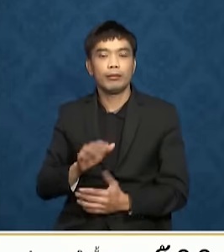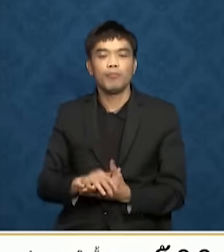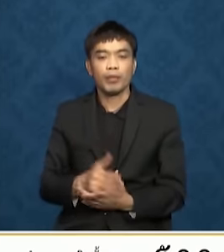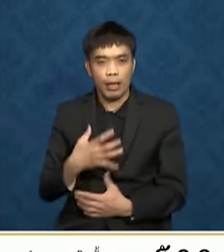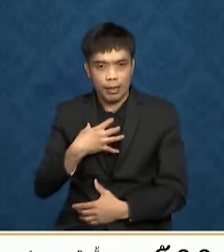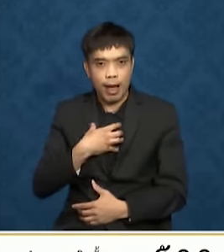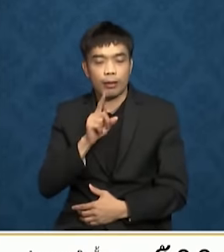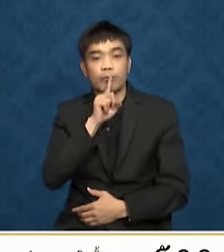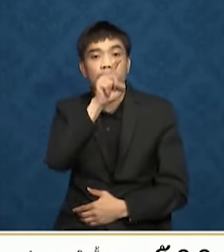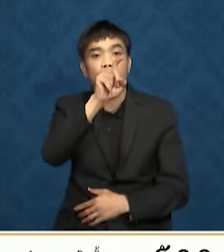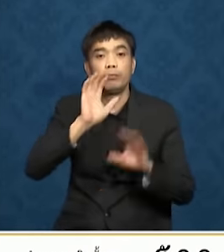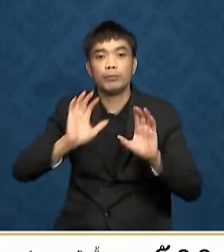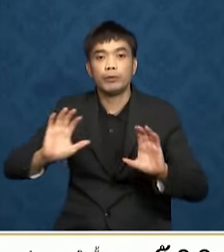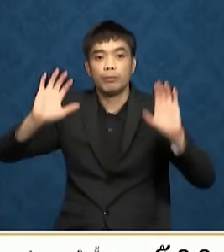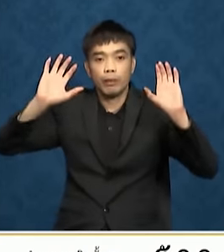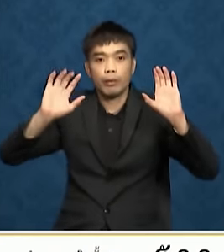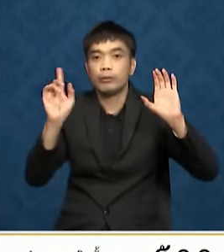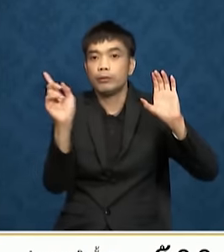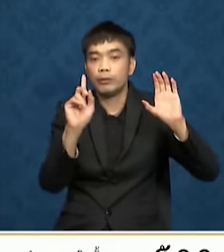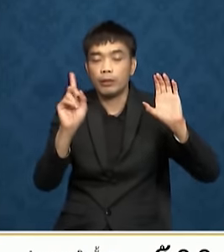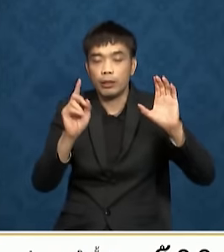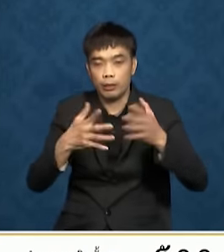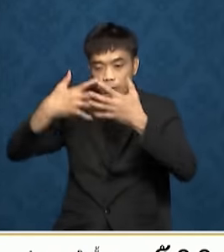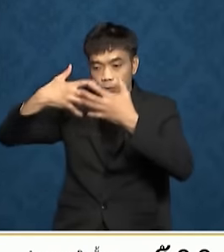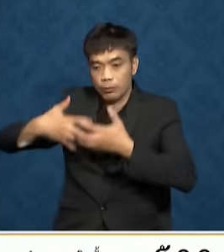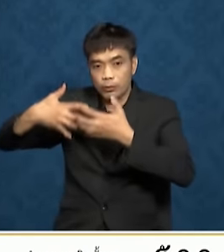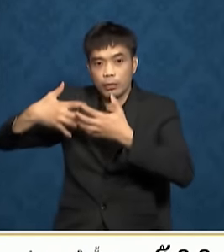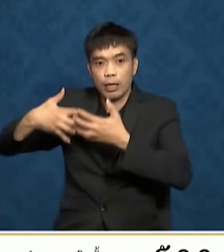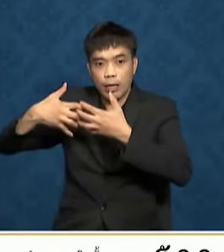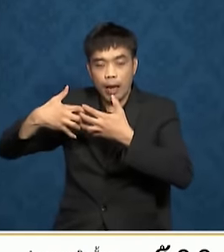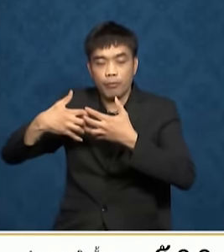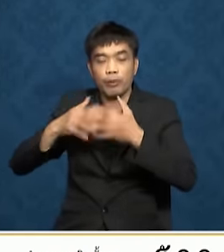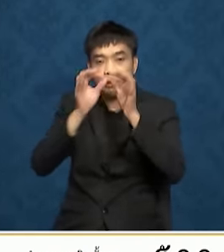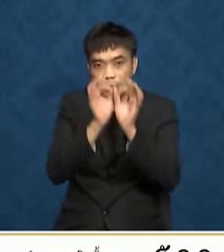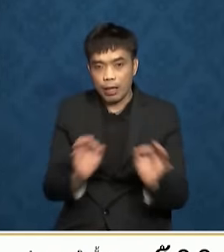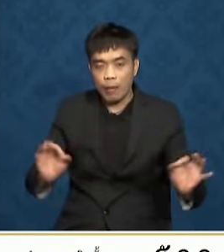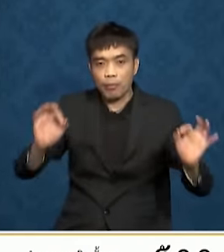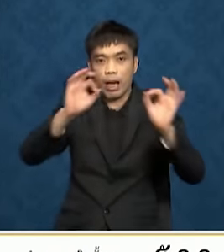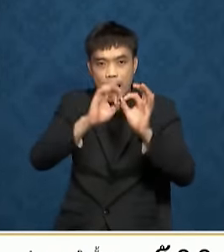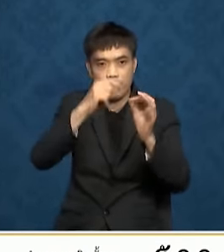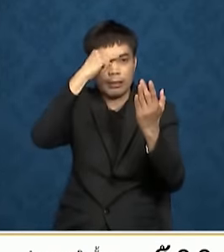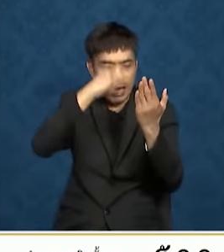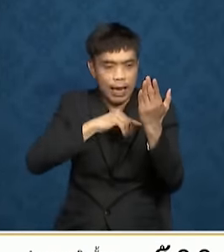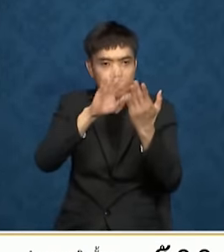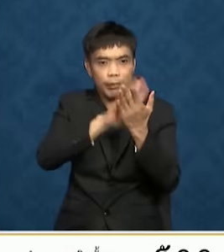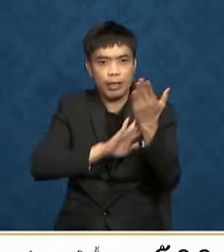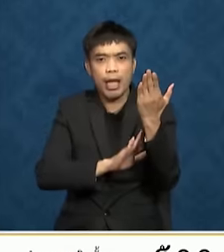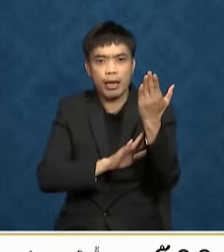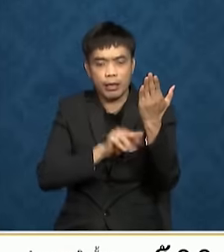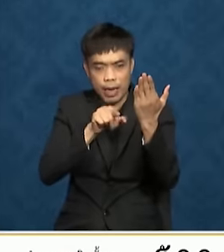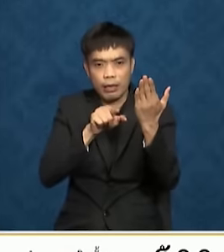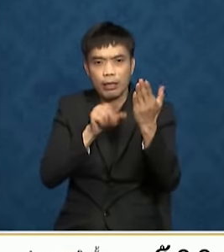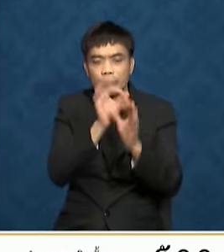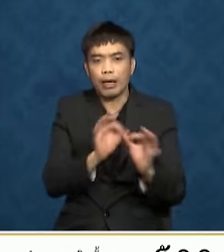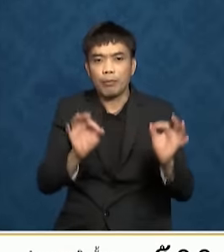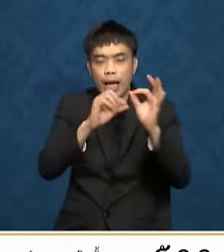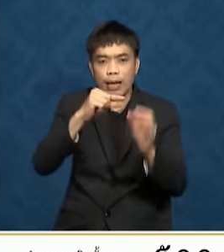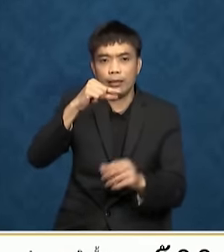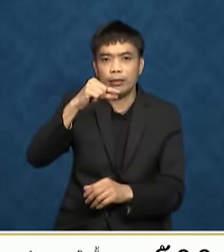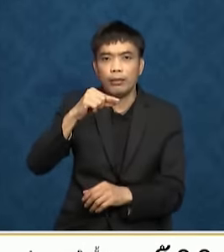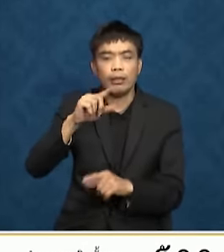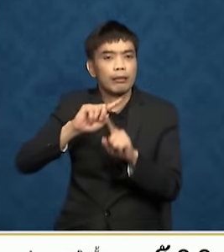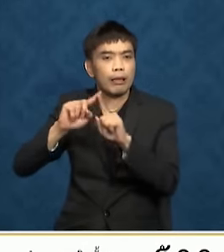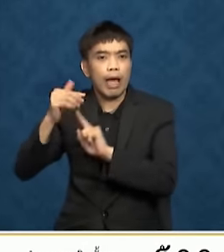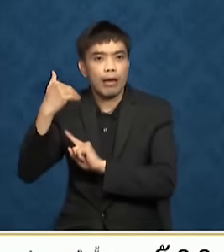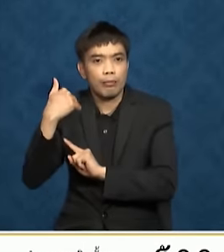รัฐบาลว่ากับอุตสาหกรรมที่มันสำคัญเป็นอันดับ 2อันดับ 3ของประเทศขนาดนี้เนี่ยมันกำลังจะมี EVมาแล้วเราก็สนับสนุนเข้า